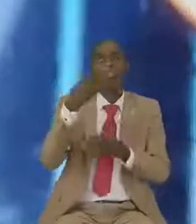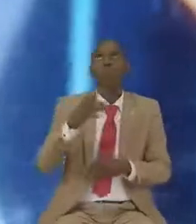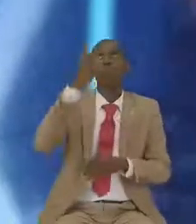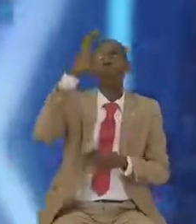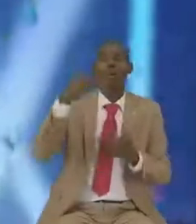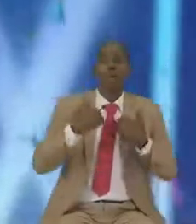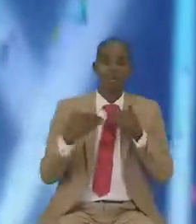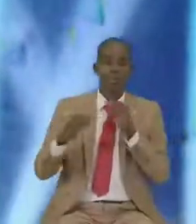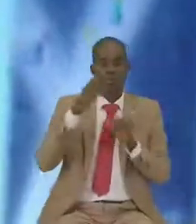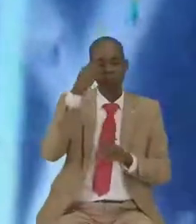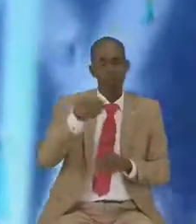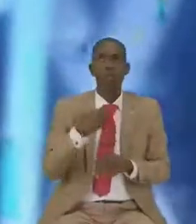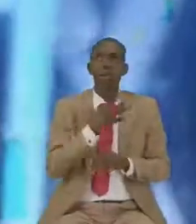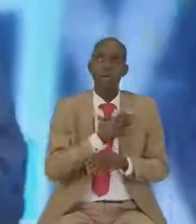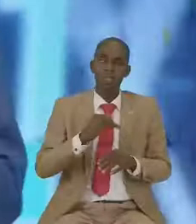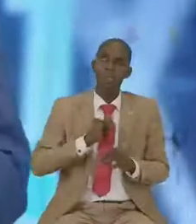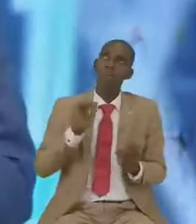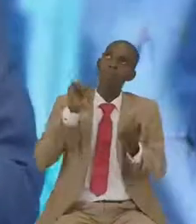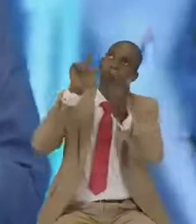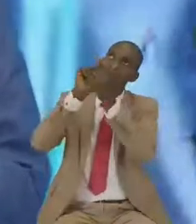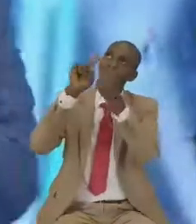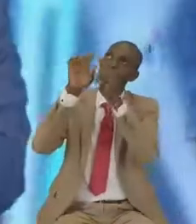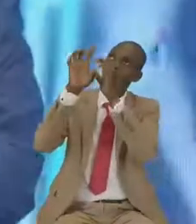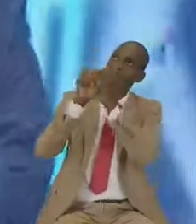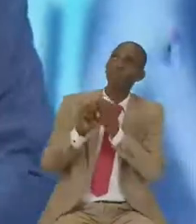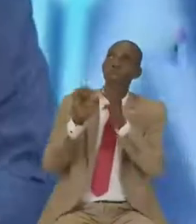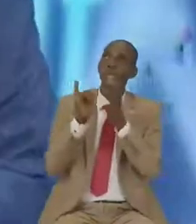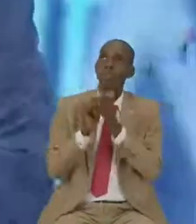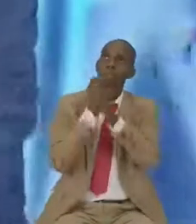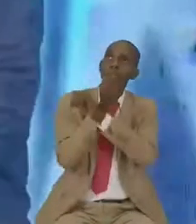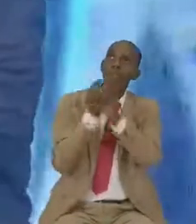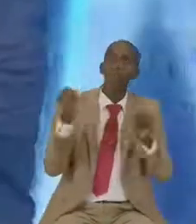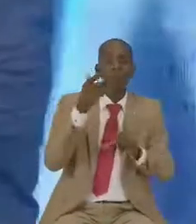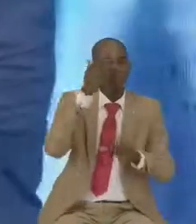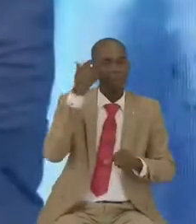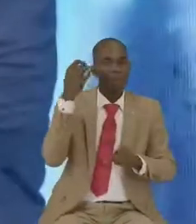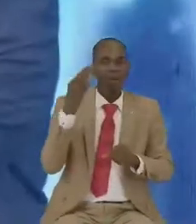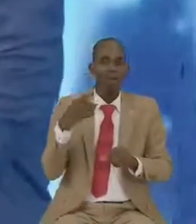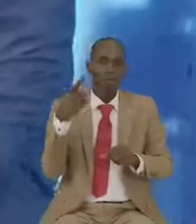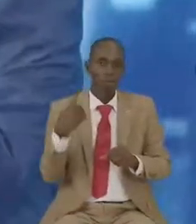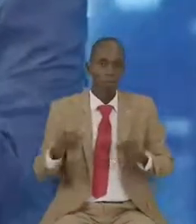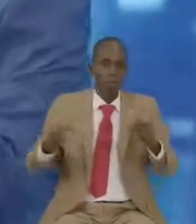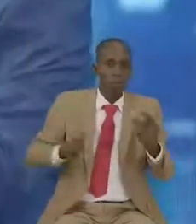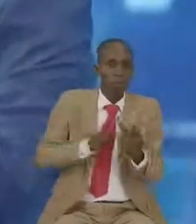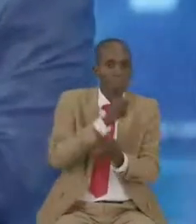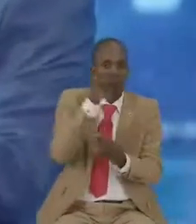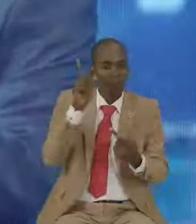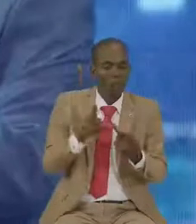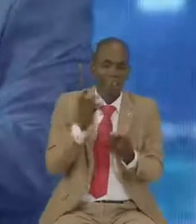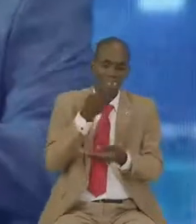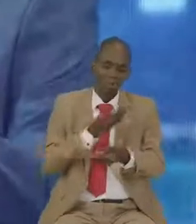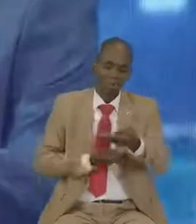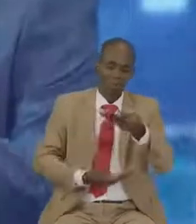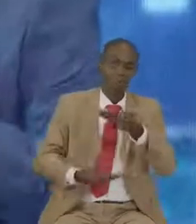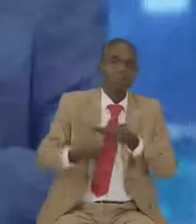Christ, l'agneau céleste de Dieu a fait pour moi et je viens recevoir ce salut sur la